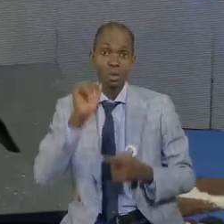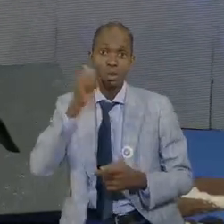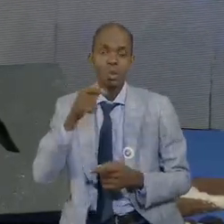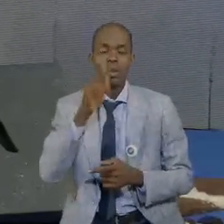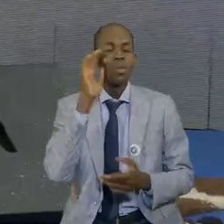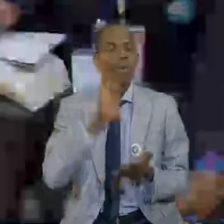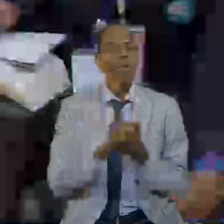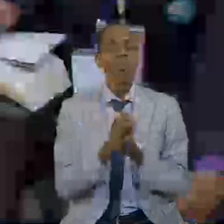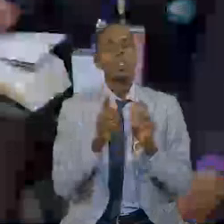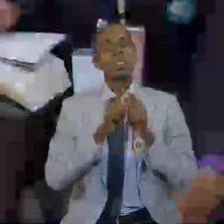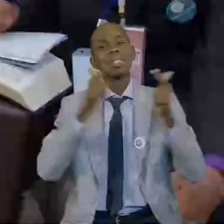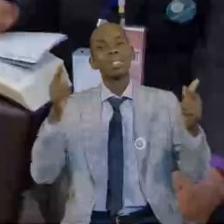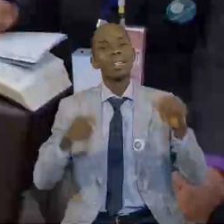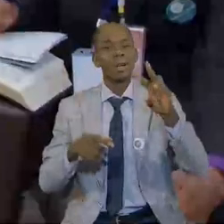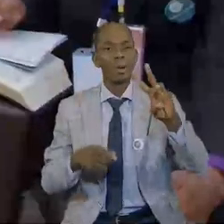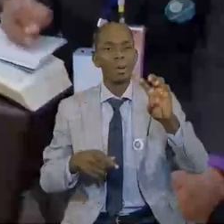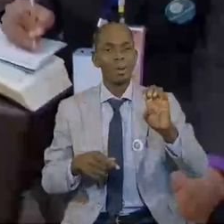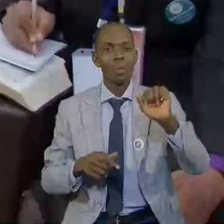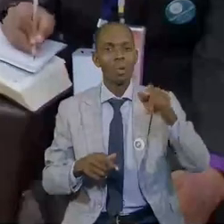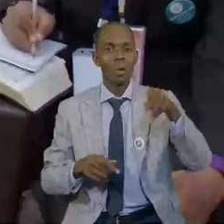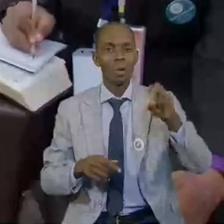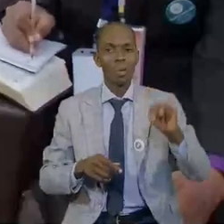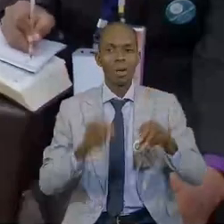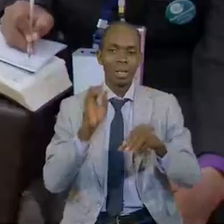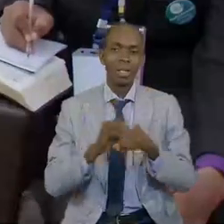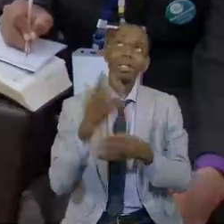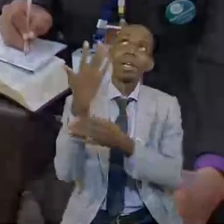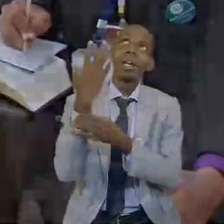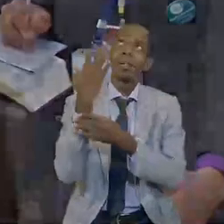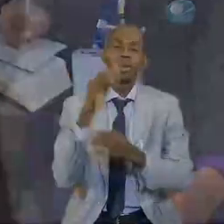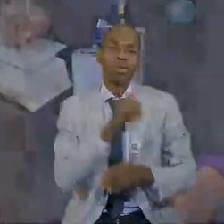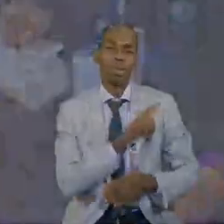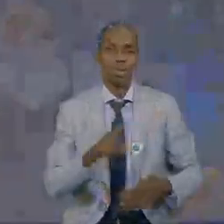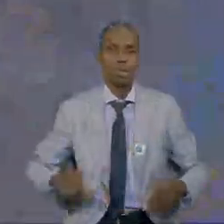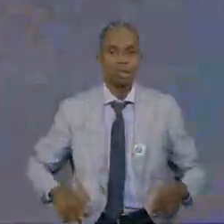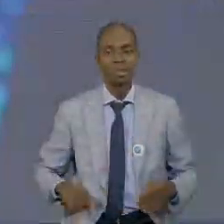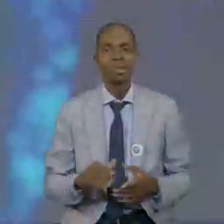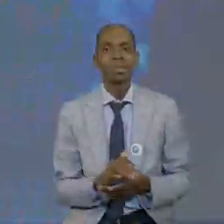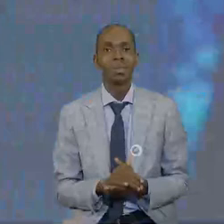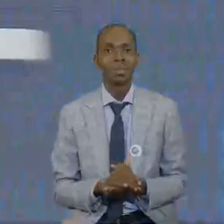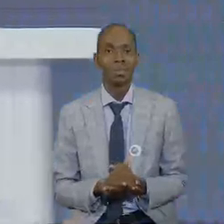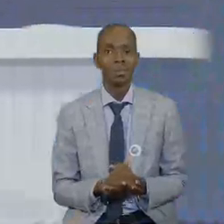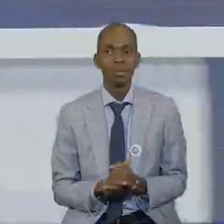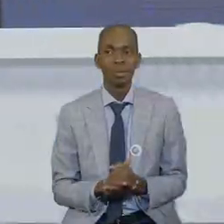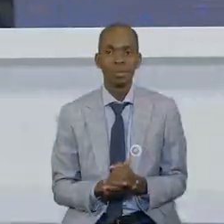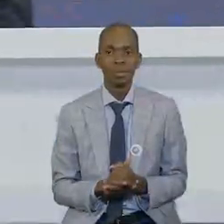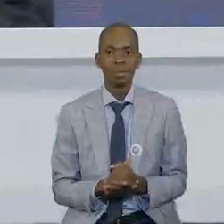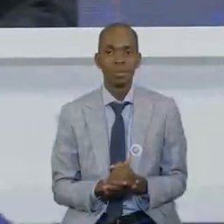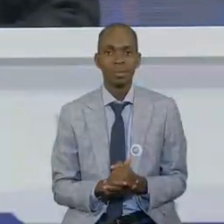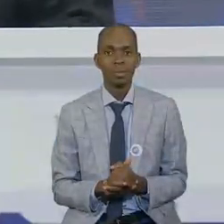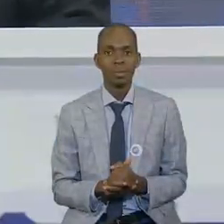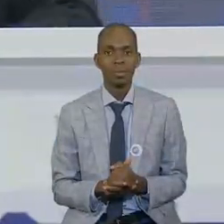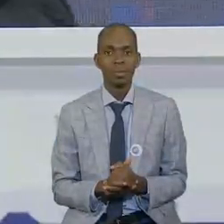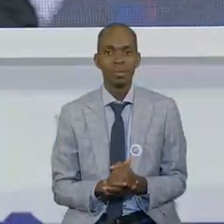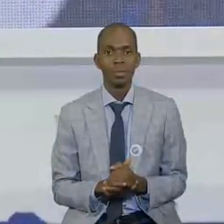weapon in the hand of the Lord. Et aujourd'hui, nous passons par la machine de recréation de Dieu. Et dès que tu auras passé demain, tu seras une arme puissante dans